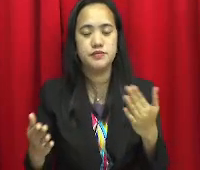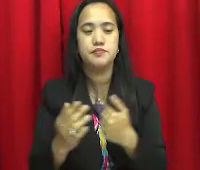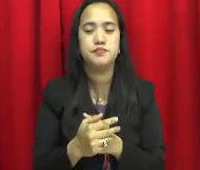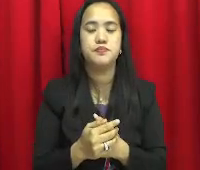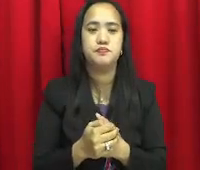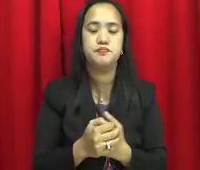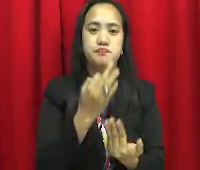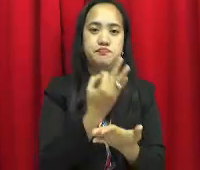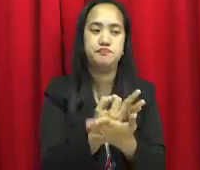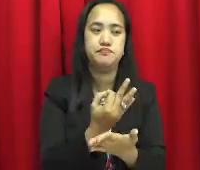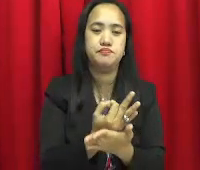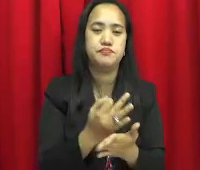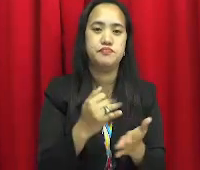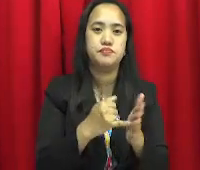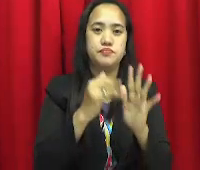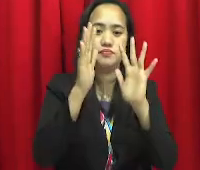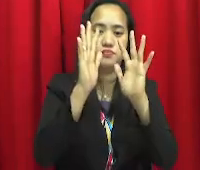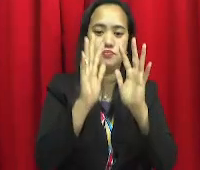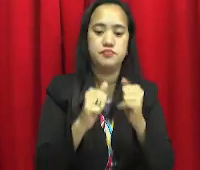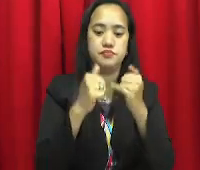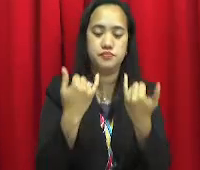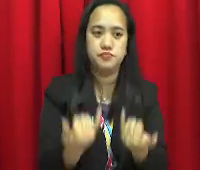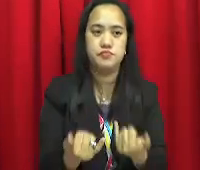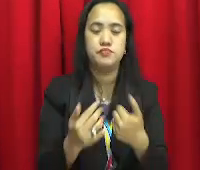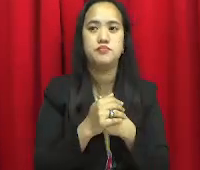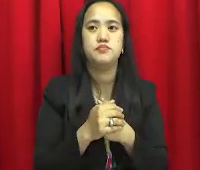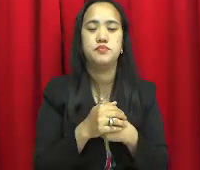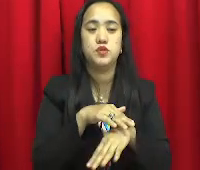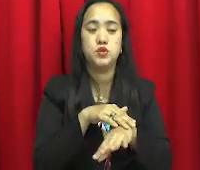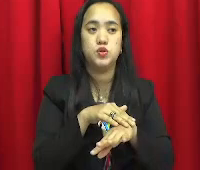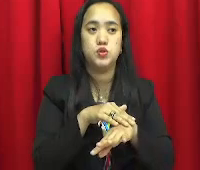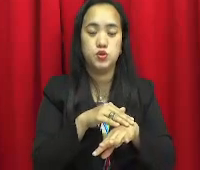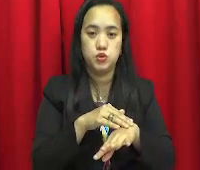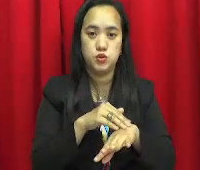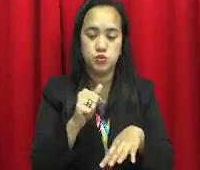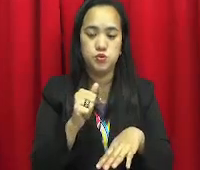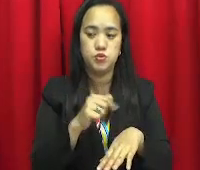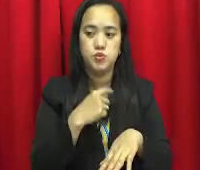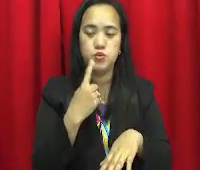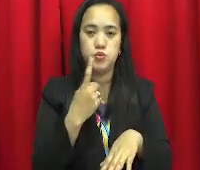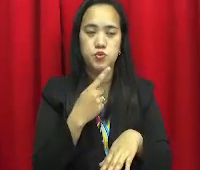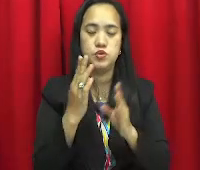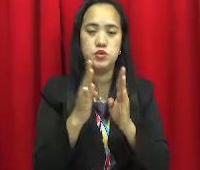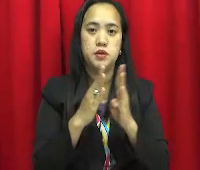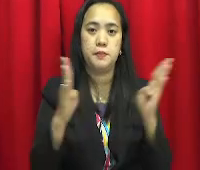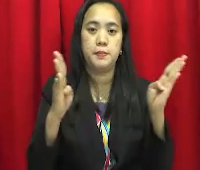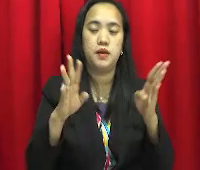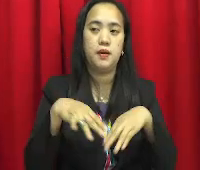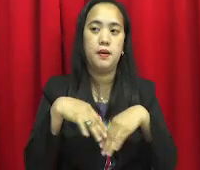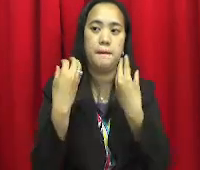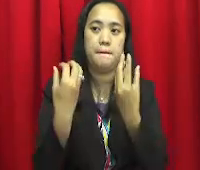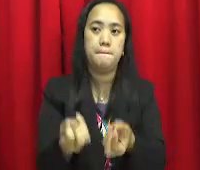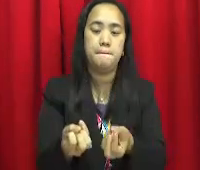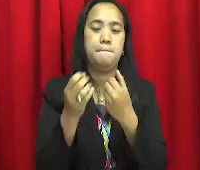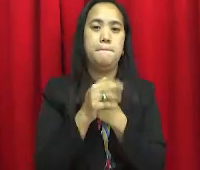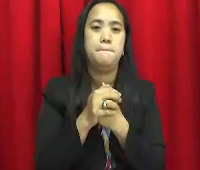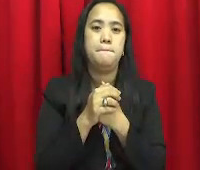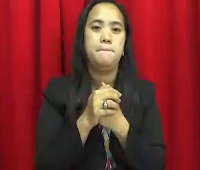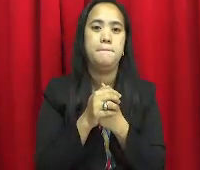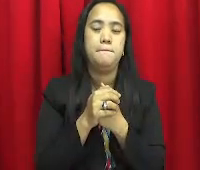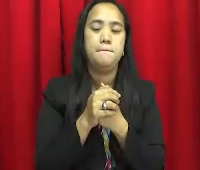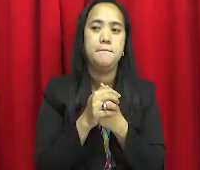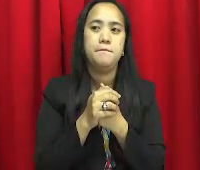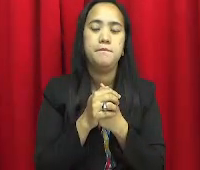pananalapi sa Panginoon ay tinawag ng Panginoon na siya ang nagbigay ng pinakamalaki kaysa doon sa mas malaking